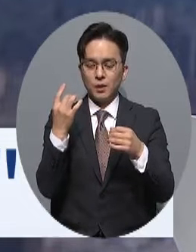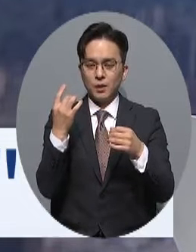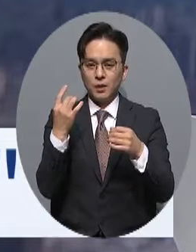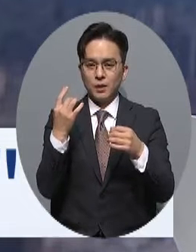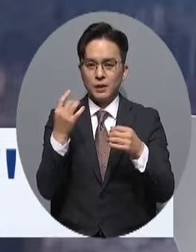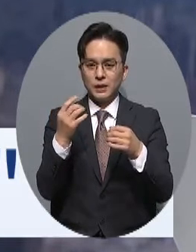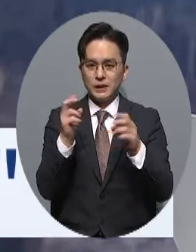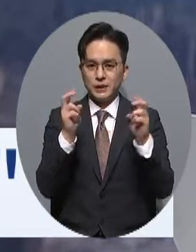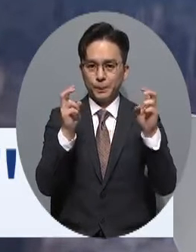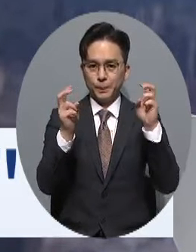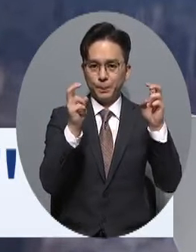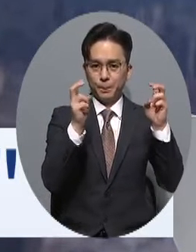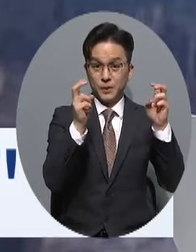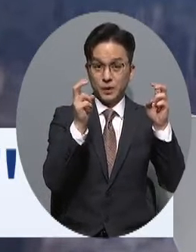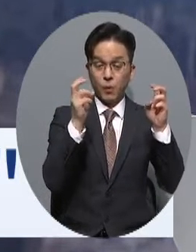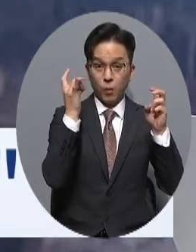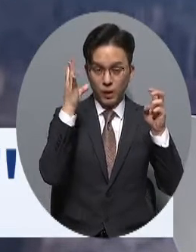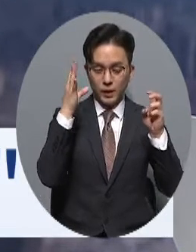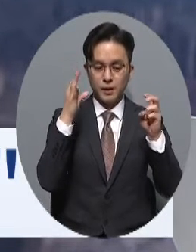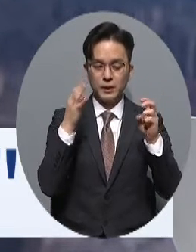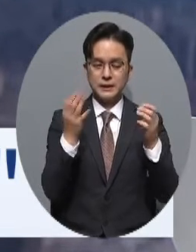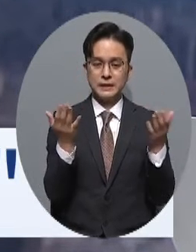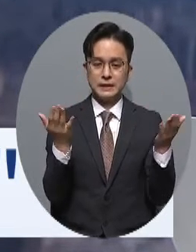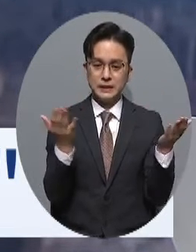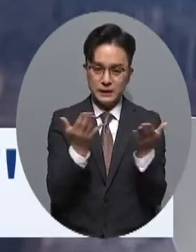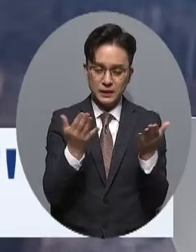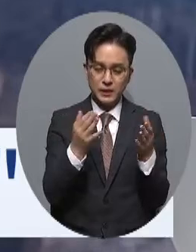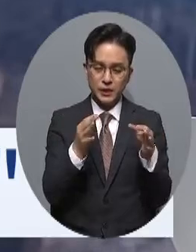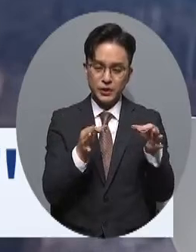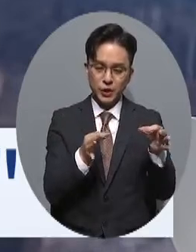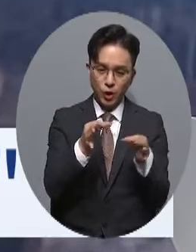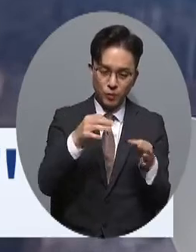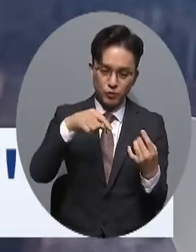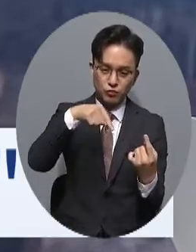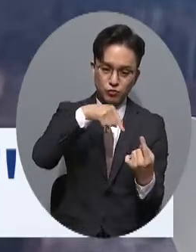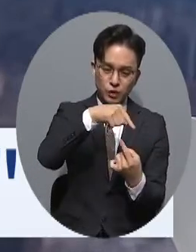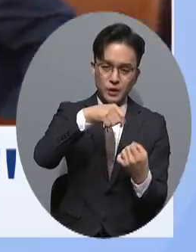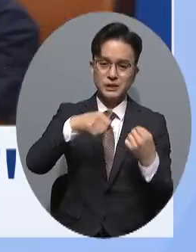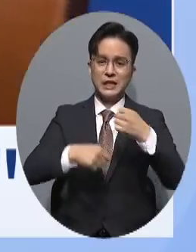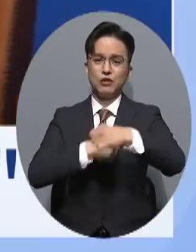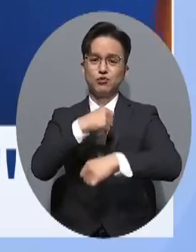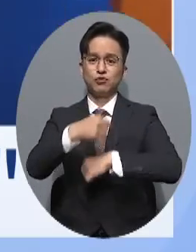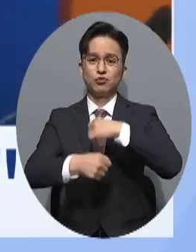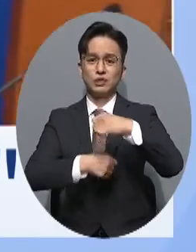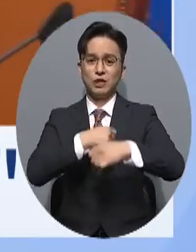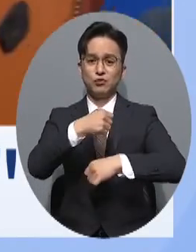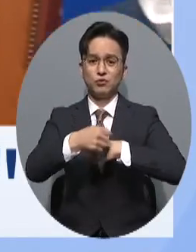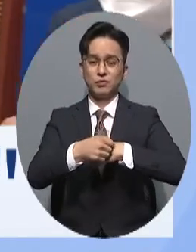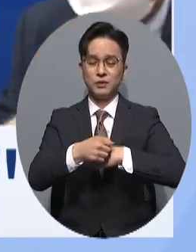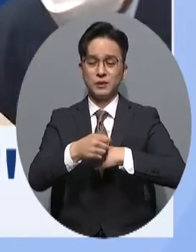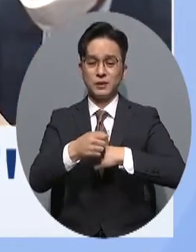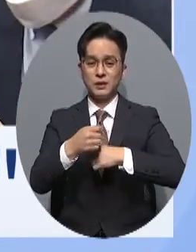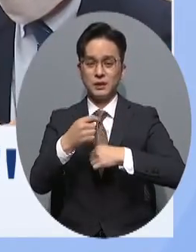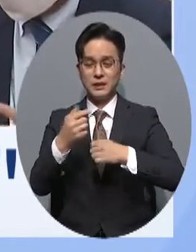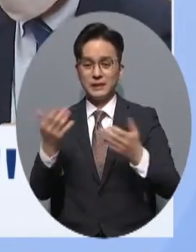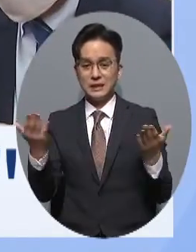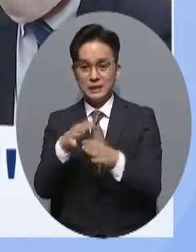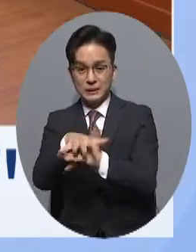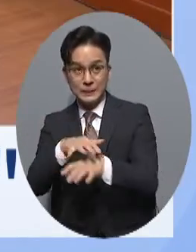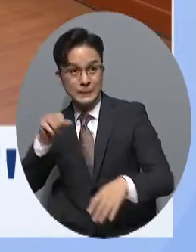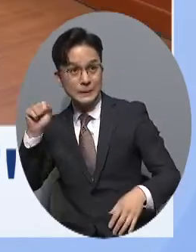같은 경우에는 기업 영업의 자유라든가 아니면 그 재산권에 대한 본질적 칩이기 때문에 위원이다라는 얘기가 듣고 있고 더불어서